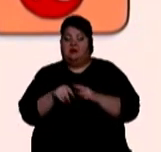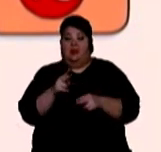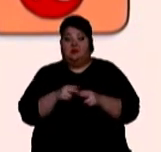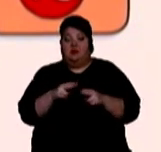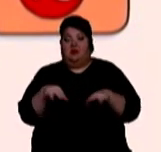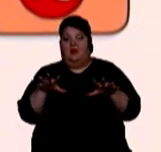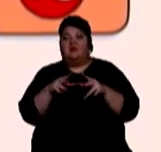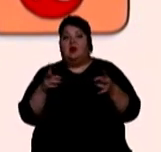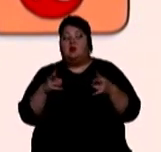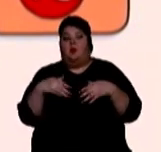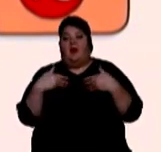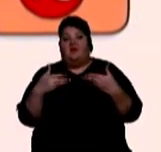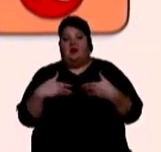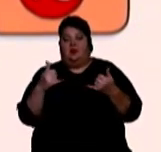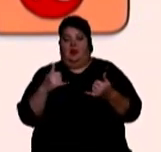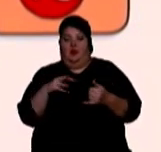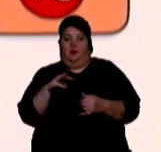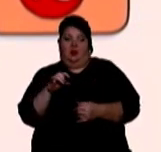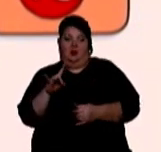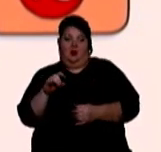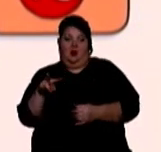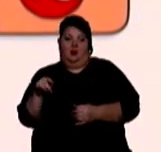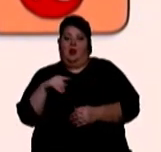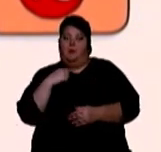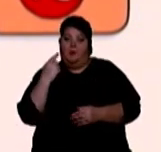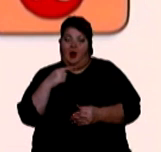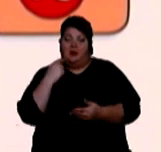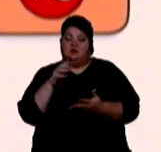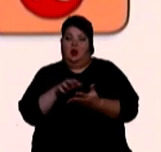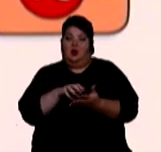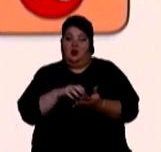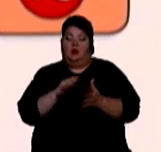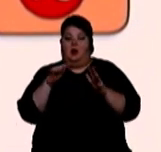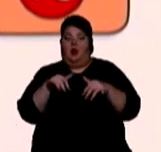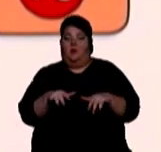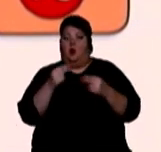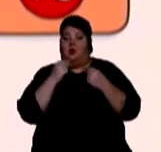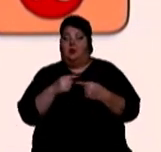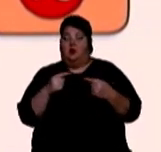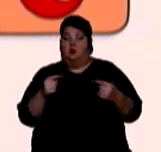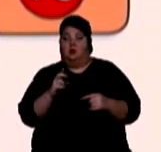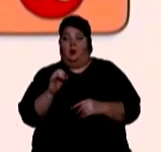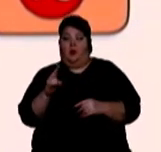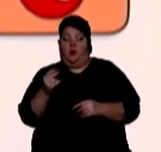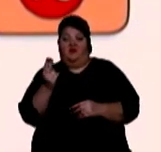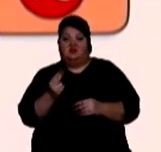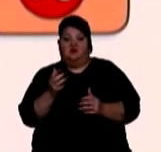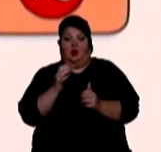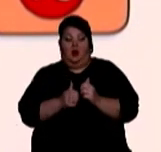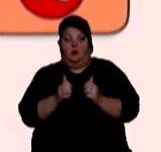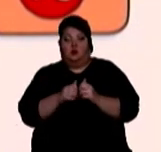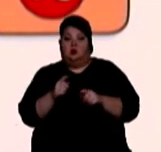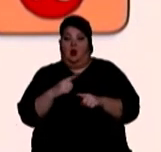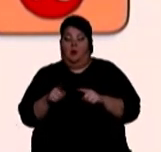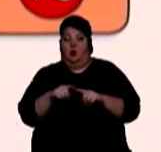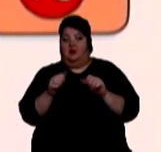всі необхідні вітаміни і мінерали. Це м'ясо, ікра, морепродукти, бобові, світна капуста, морква,